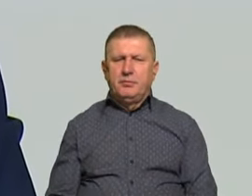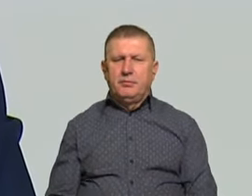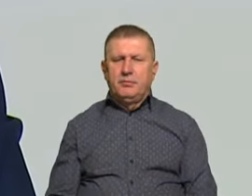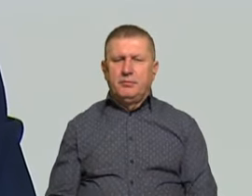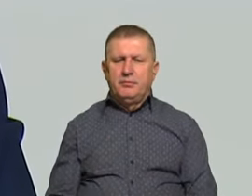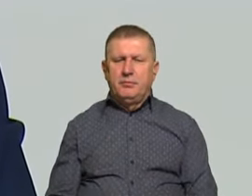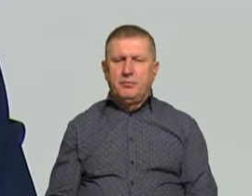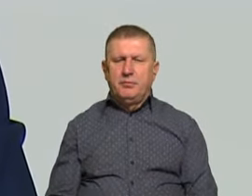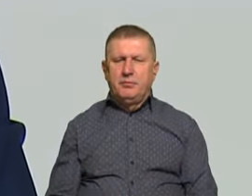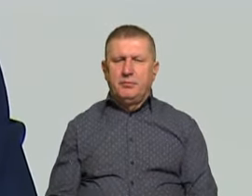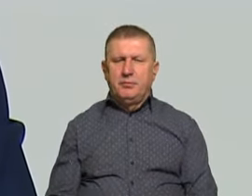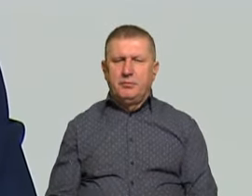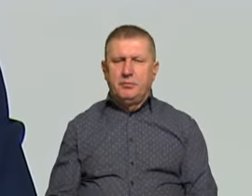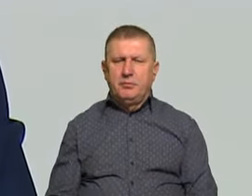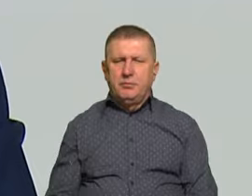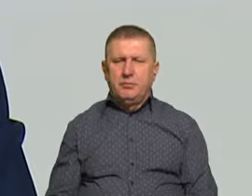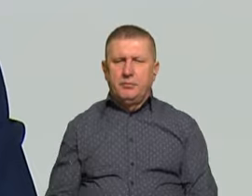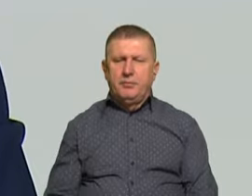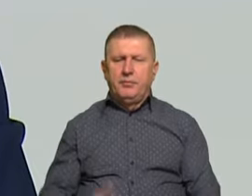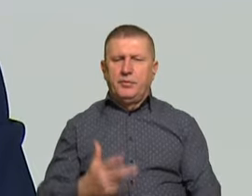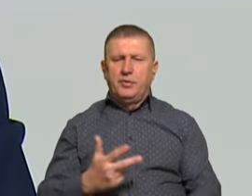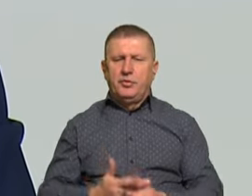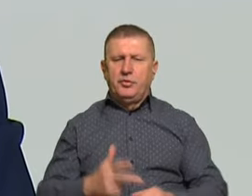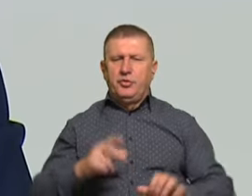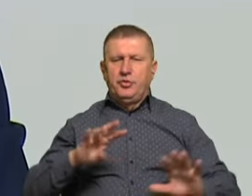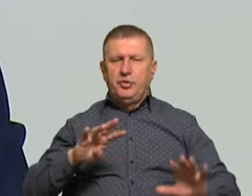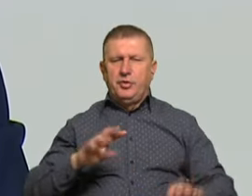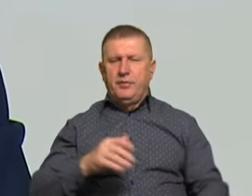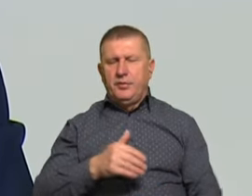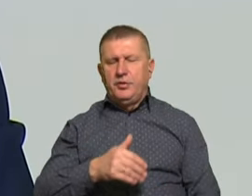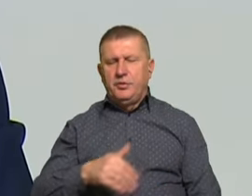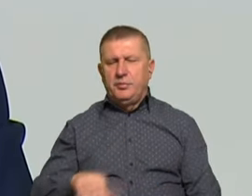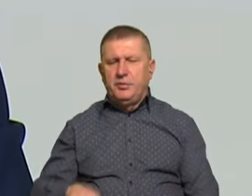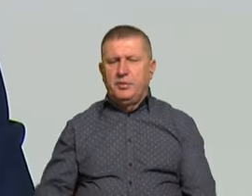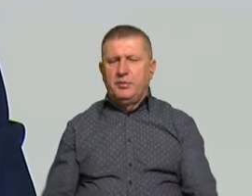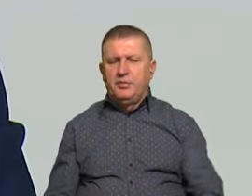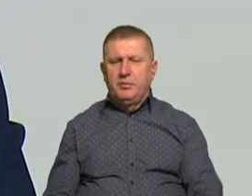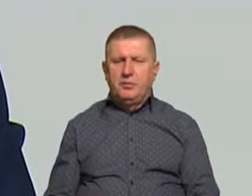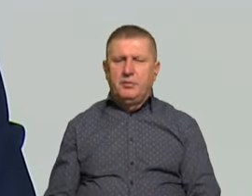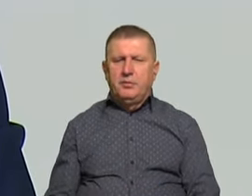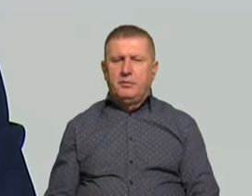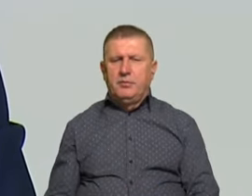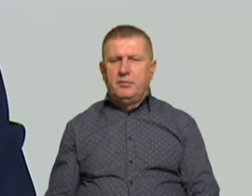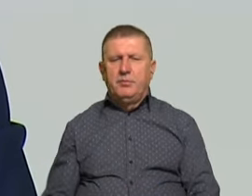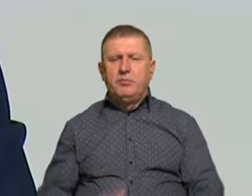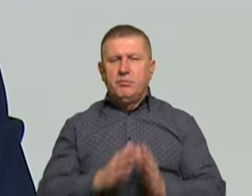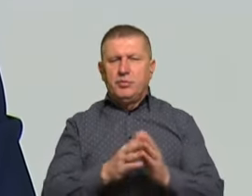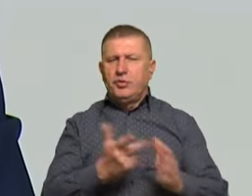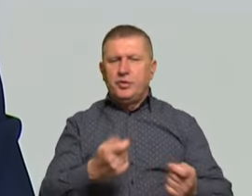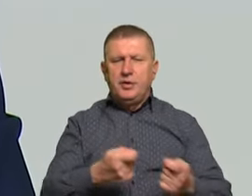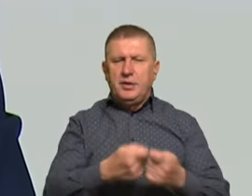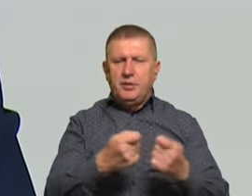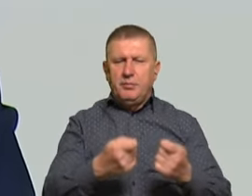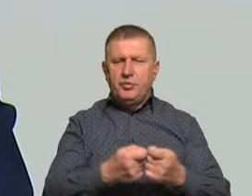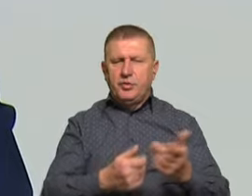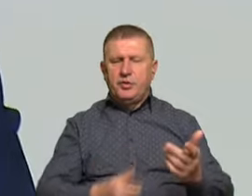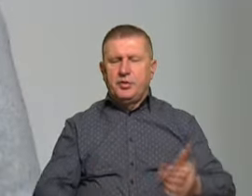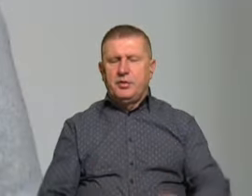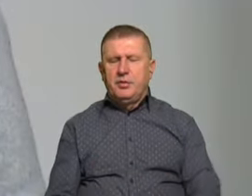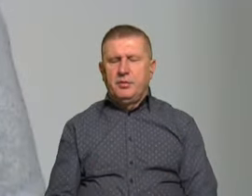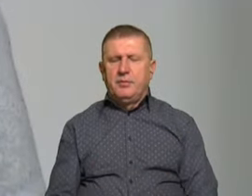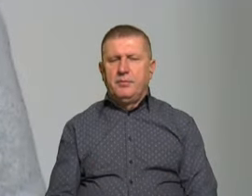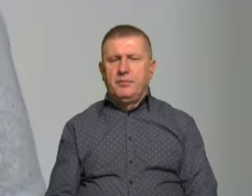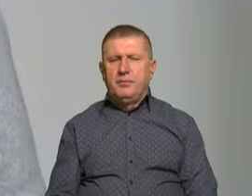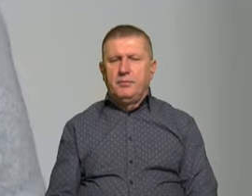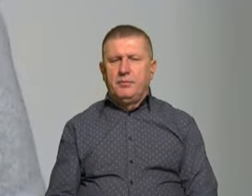Ale ja 39 milionów robi w tym samym czasie. Proszę nie przeszkadzać rozmówcy. Spokojnie, pan zaraz pan będzie